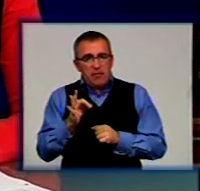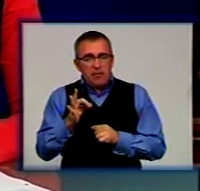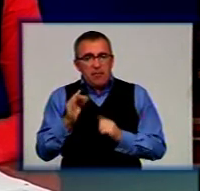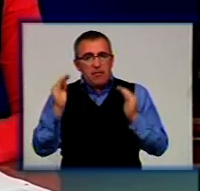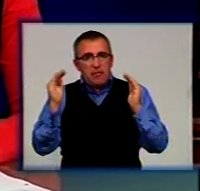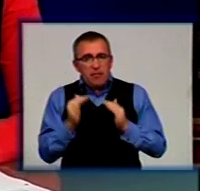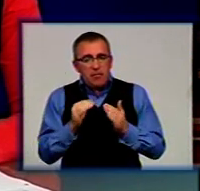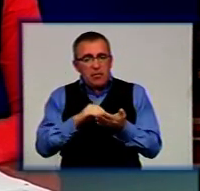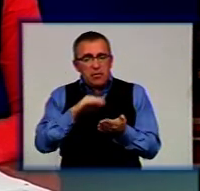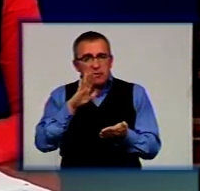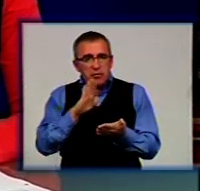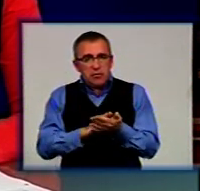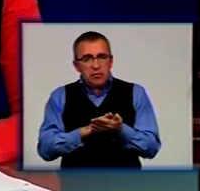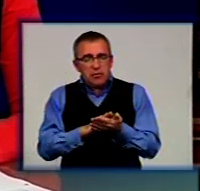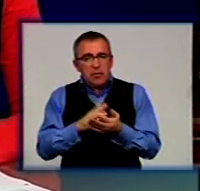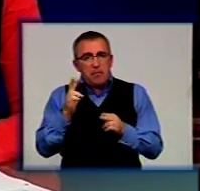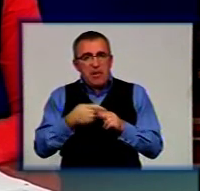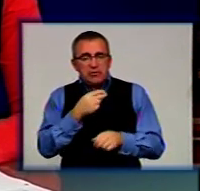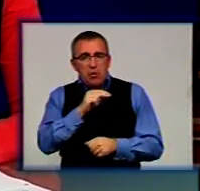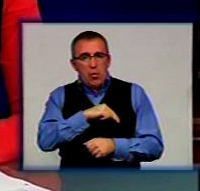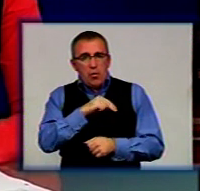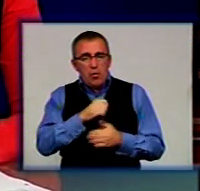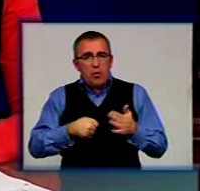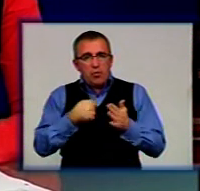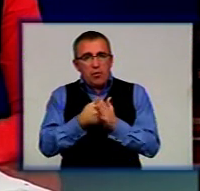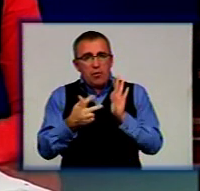зменшується рівень безробіття до